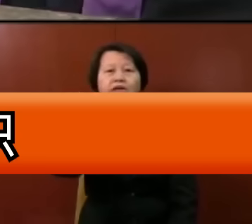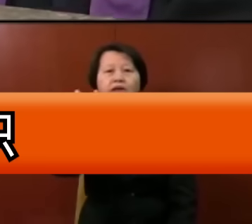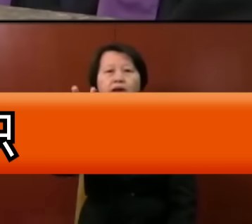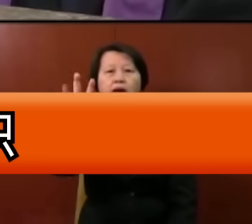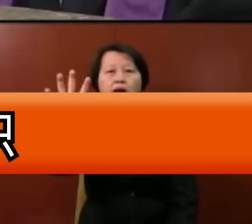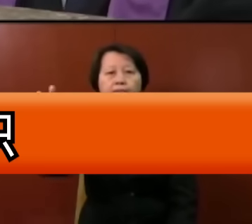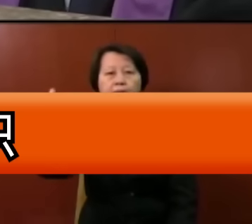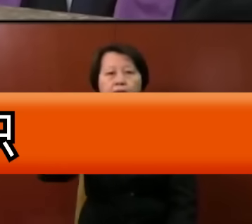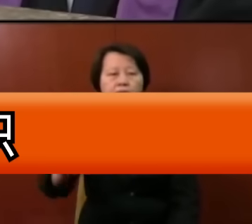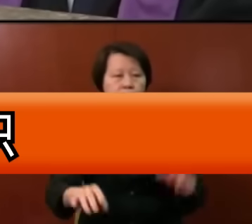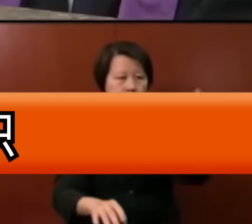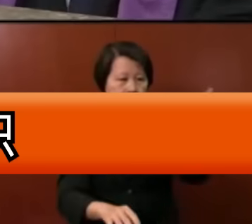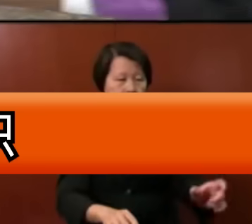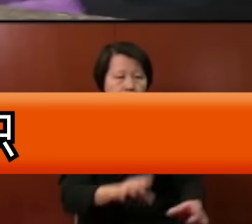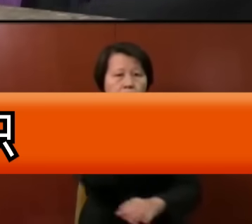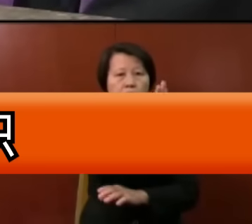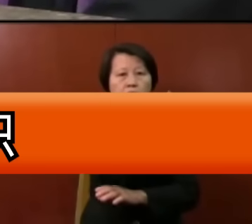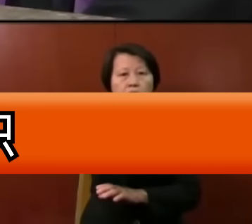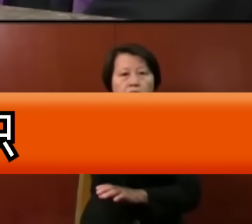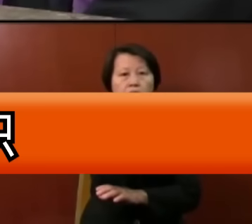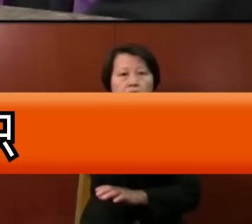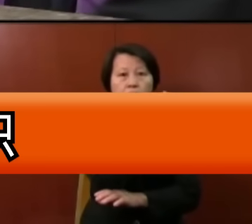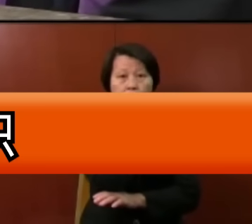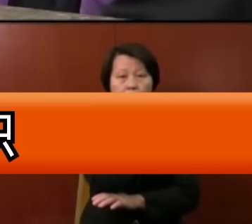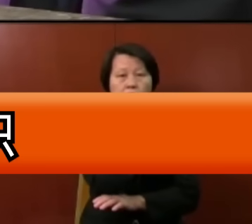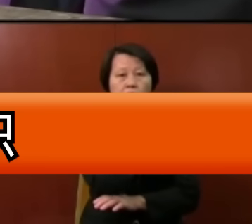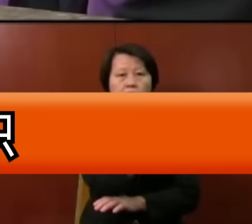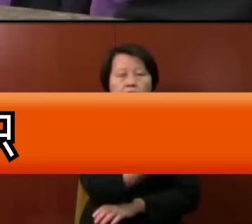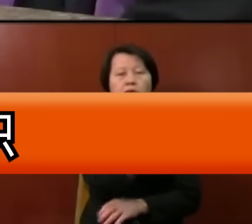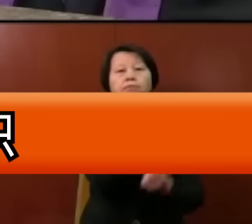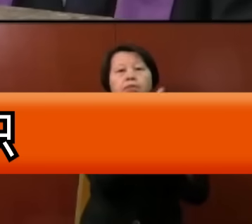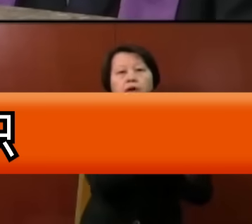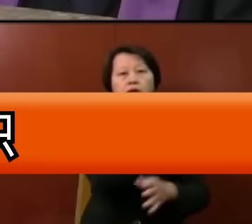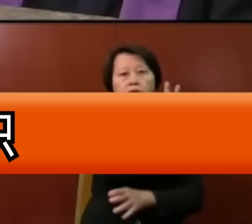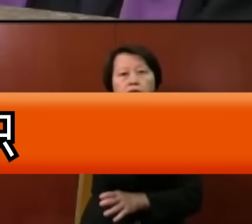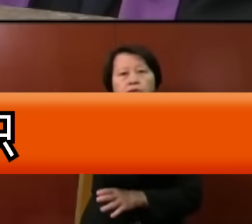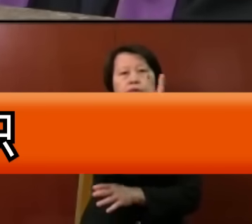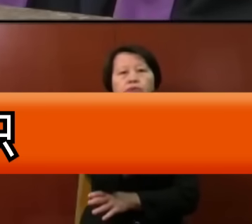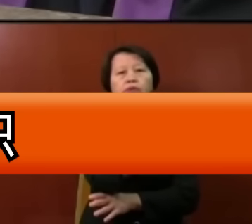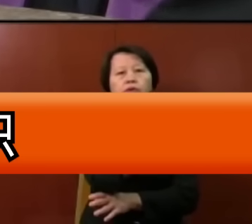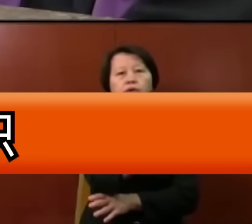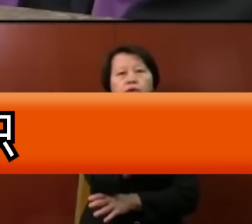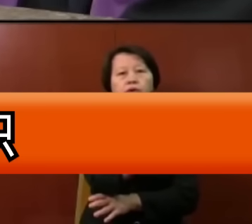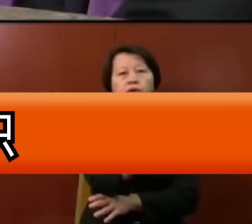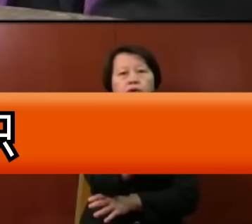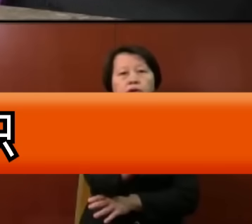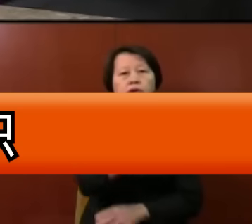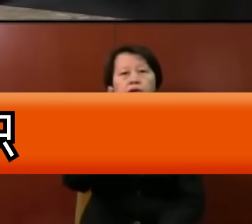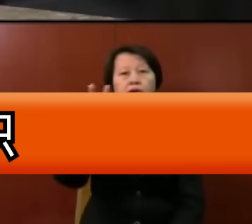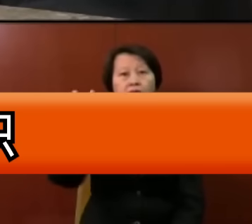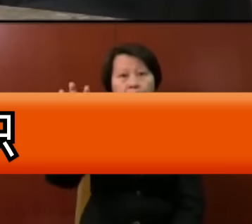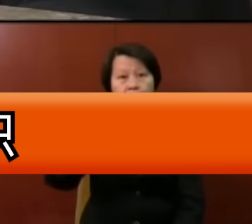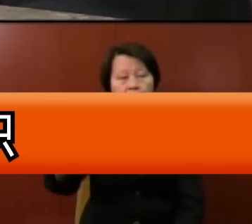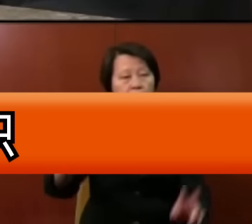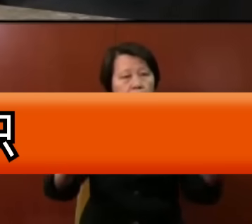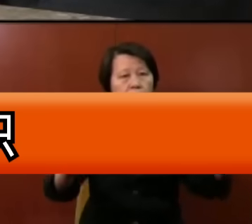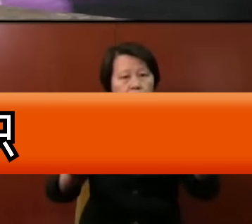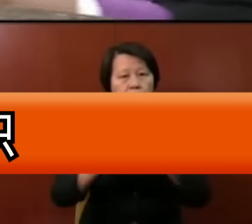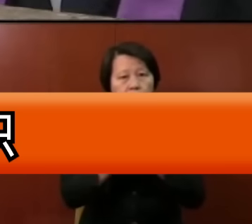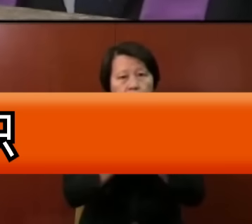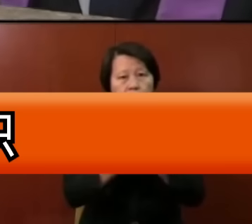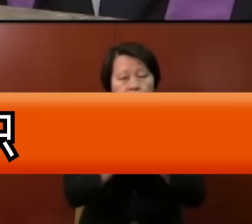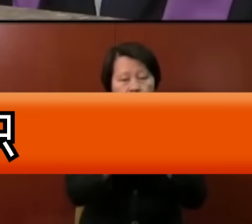undi mana Kalau tuan Muhammad Fuad bin Muhammad Salim mendapat sebanyak 22 menurut pasal 1